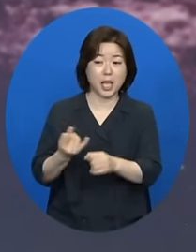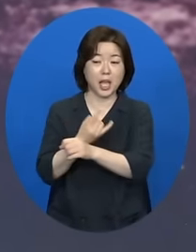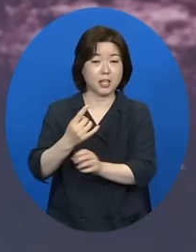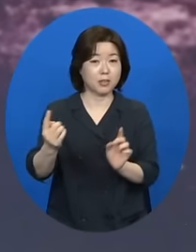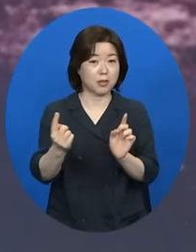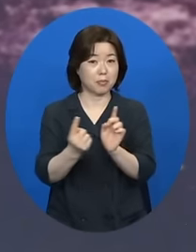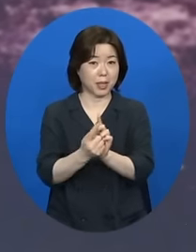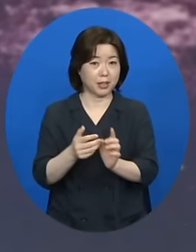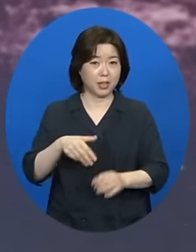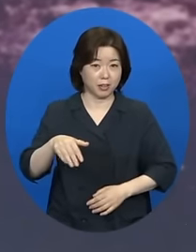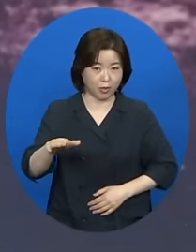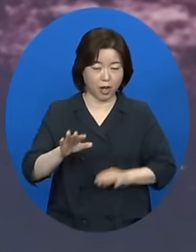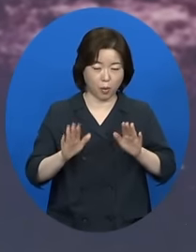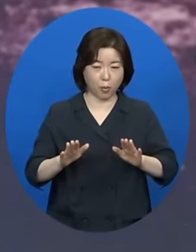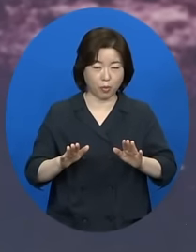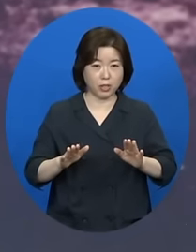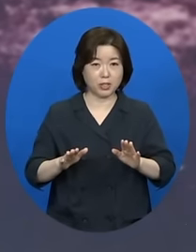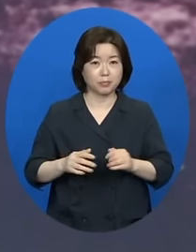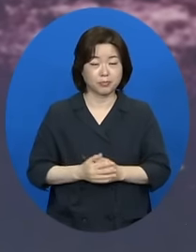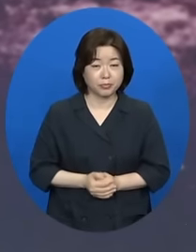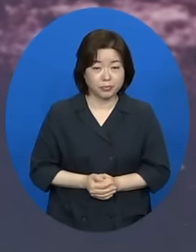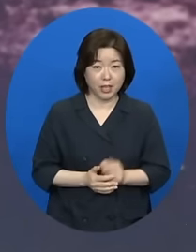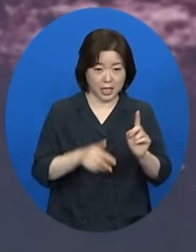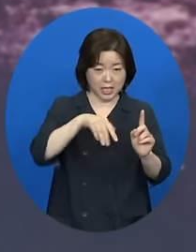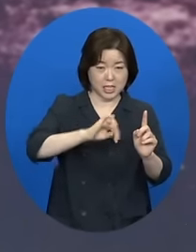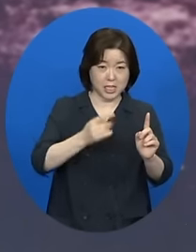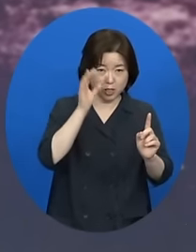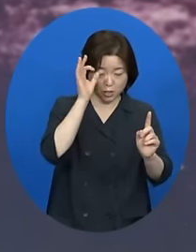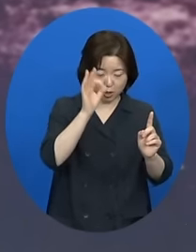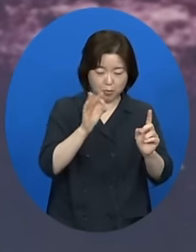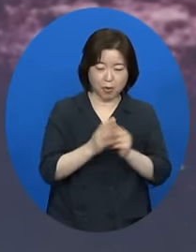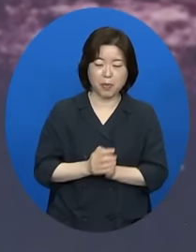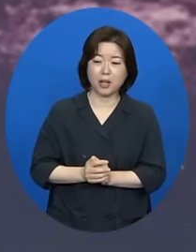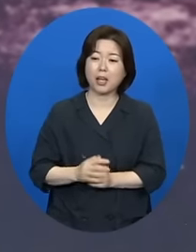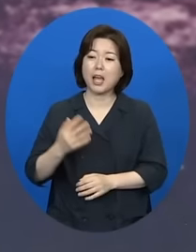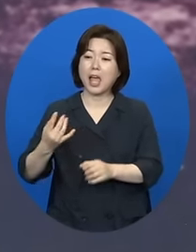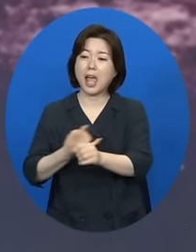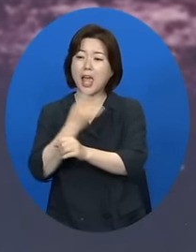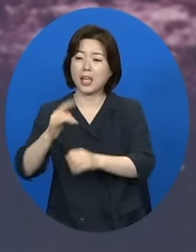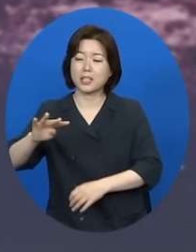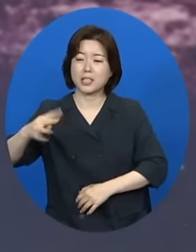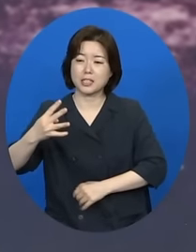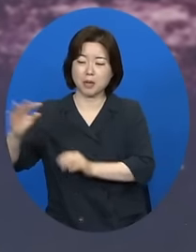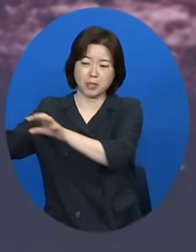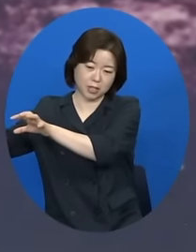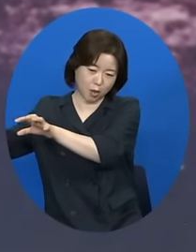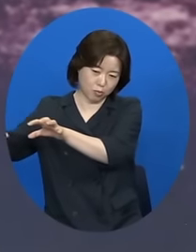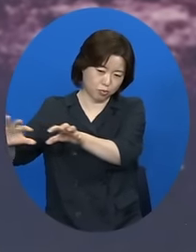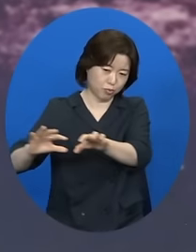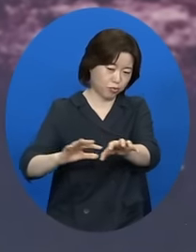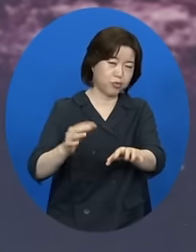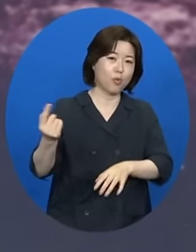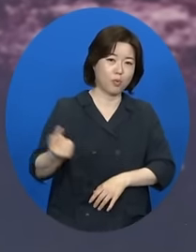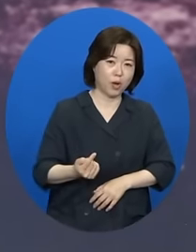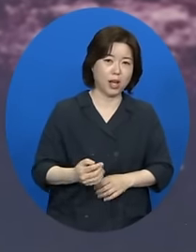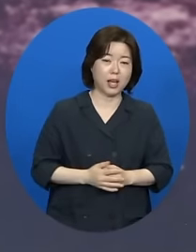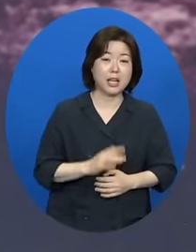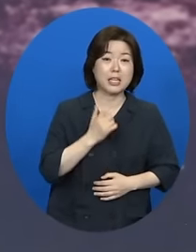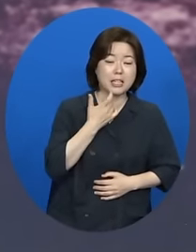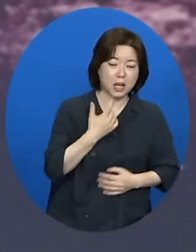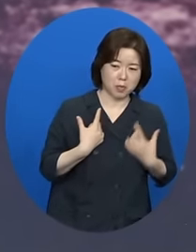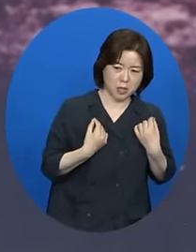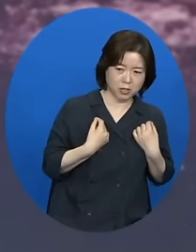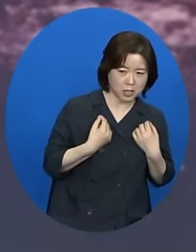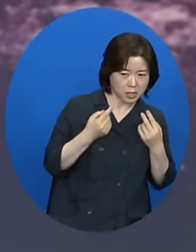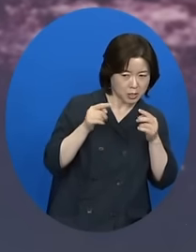갑니다. 그리고 오늘 1절에 보면 에서가 400명의 장정을 거느리고 오는 모습을 보게 돼요. 야곱은 여전히